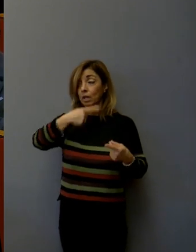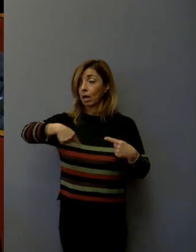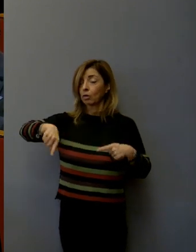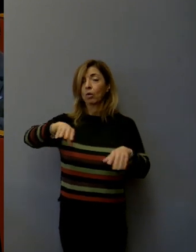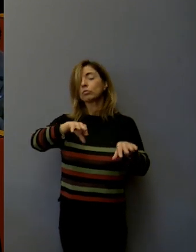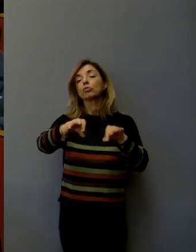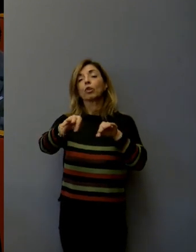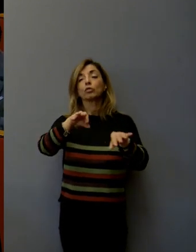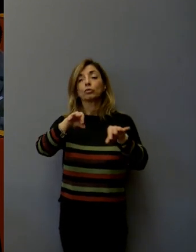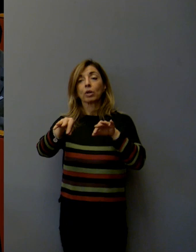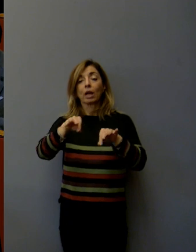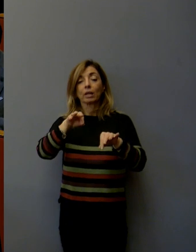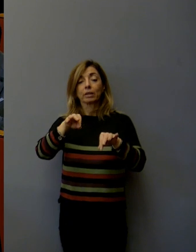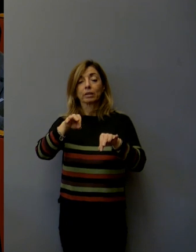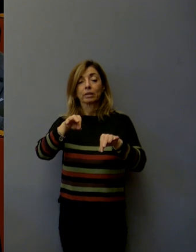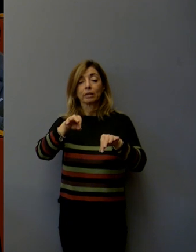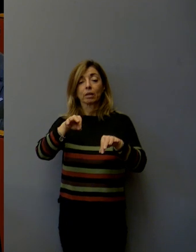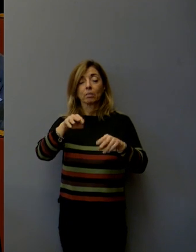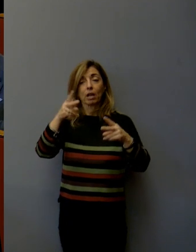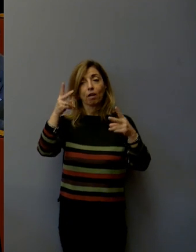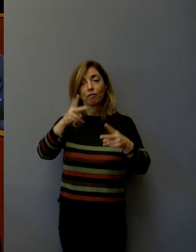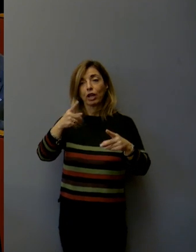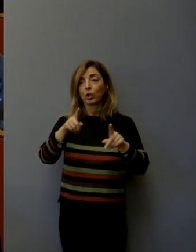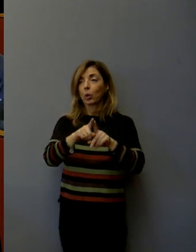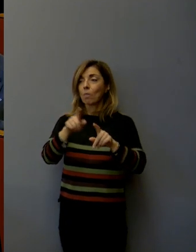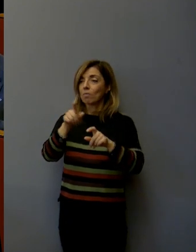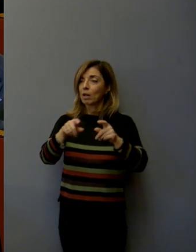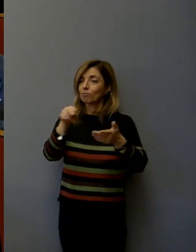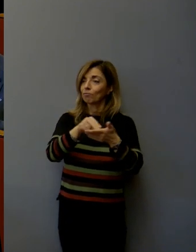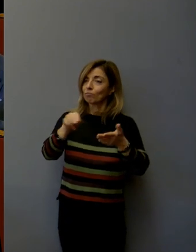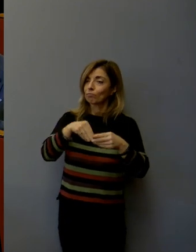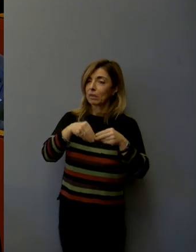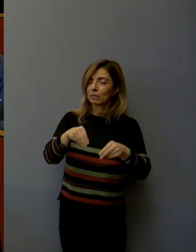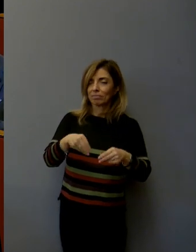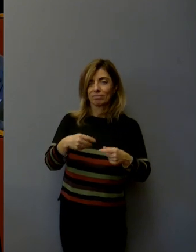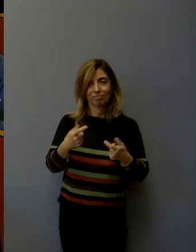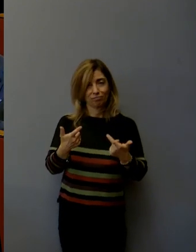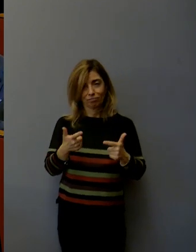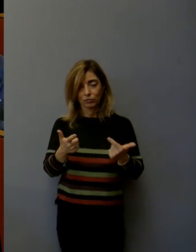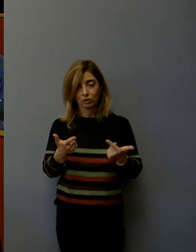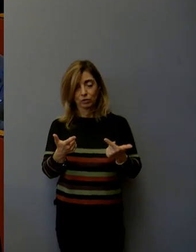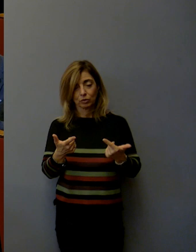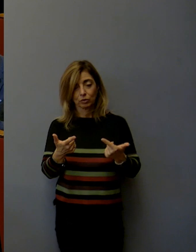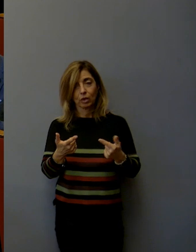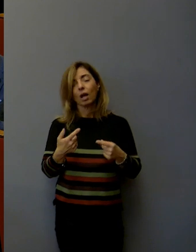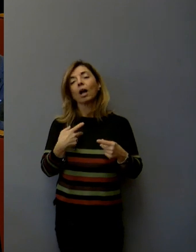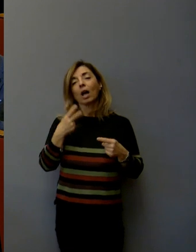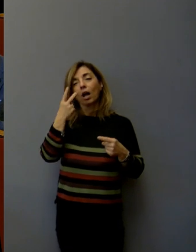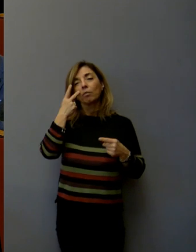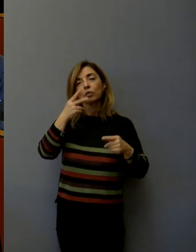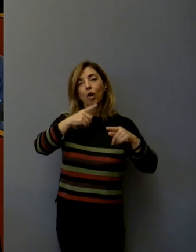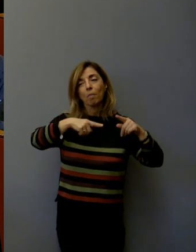non abbiamo visto una grandissima partecipazione però questa è un una sorta di Trend che abbiamo visto